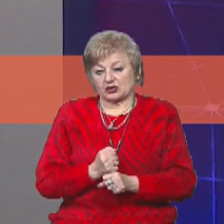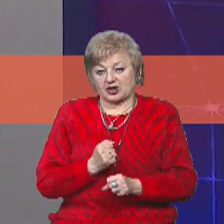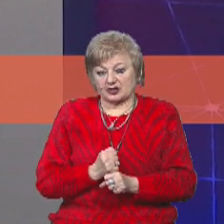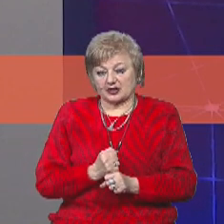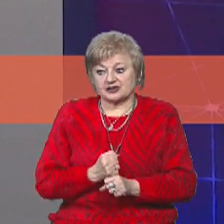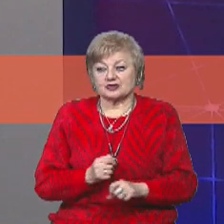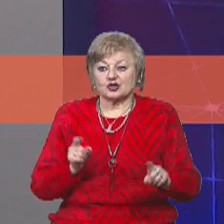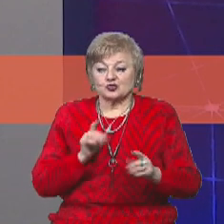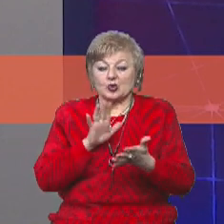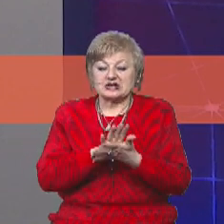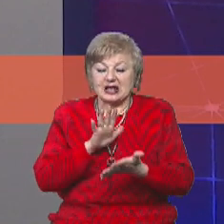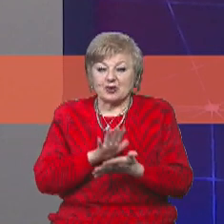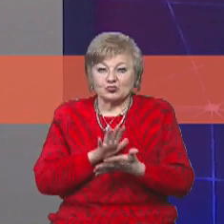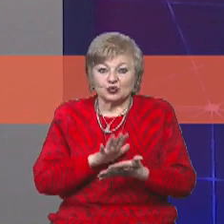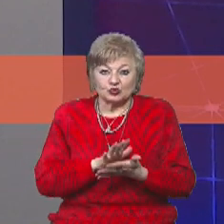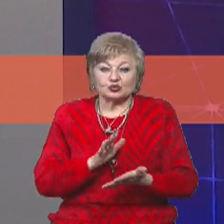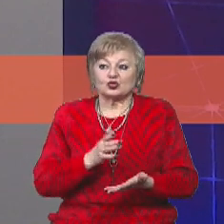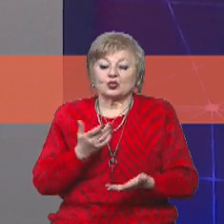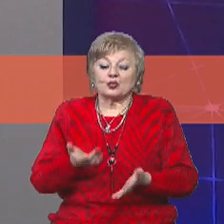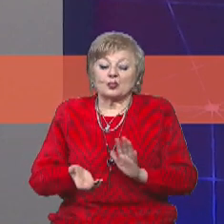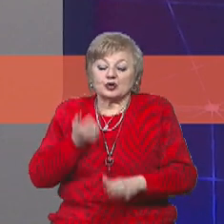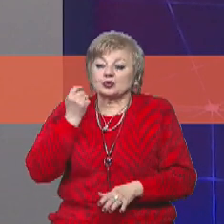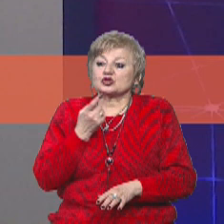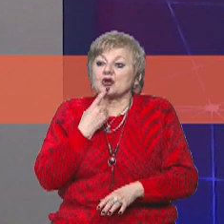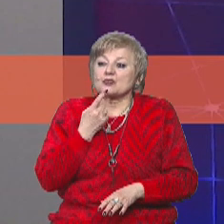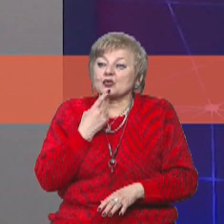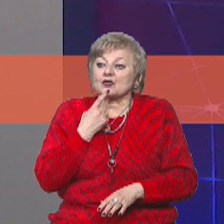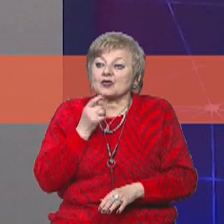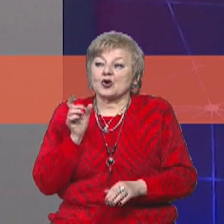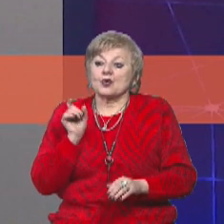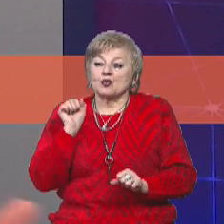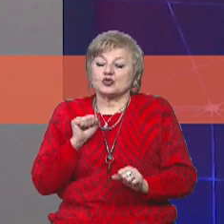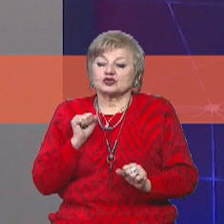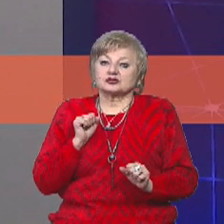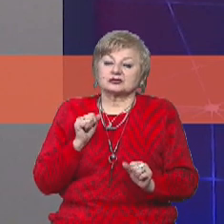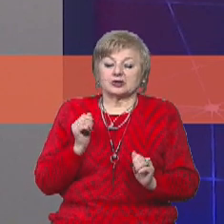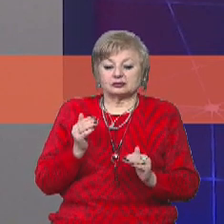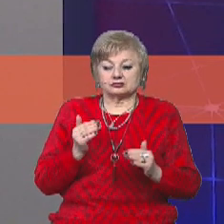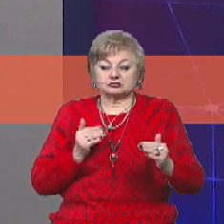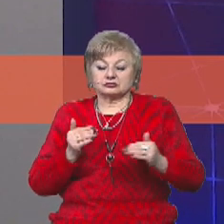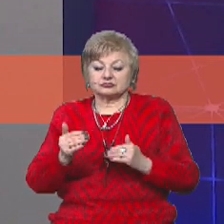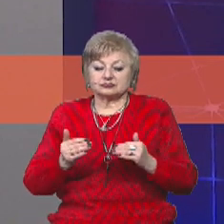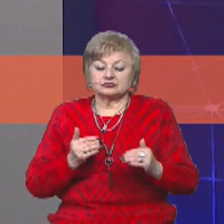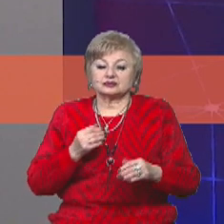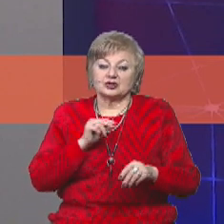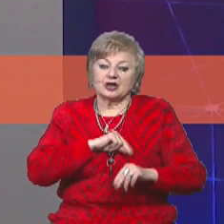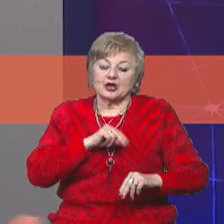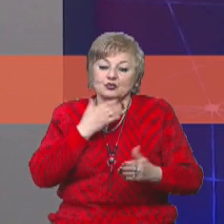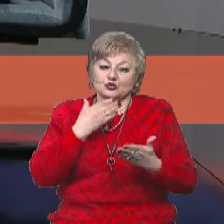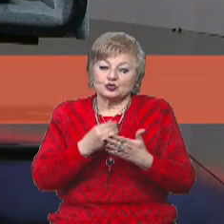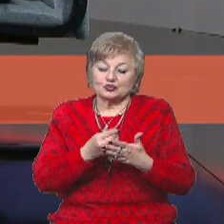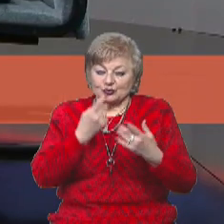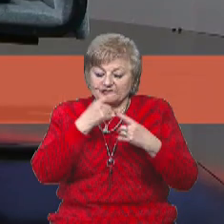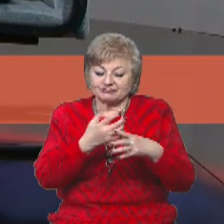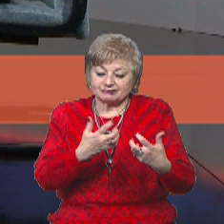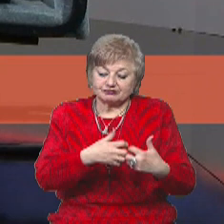до того ж, забруднювачі, знаючи, коли беруться проби, вони можуть регулювати відповідно або роботу ну, свого технологічного обладнання,